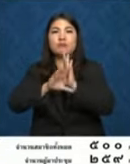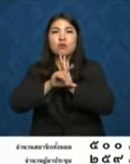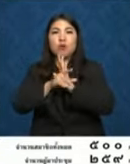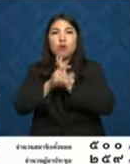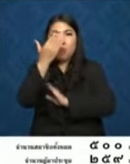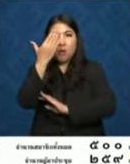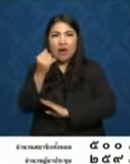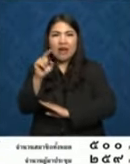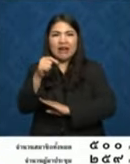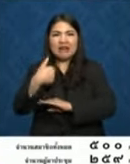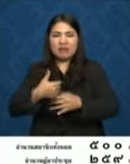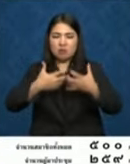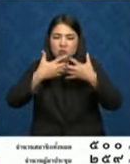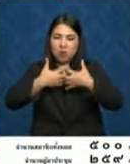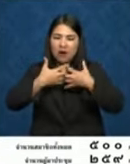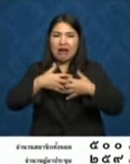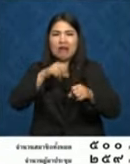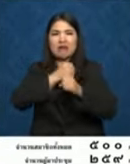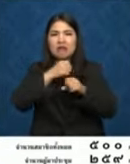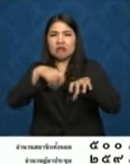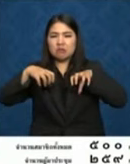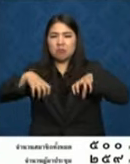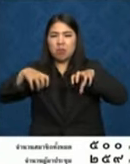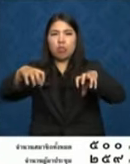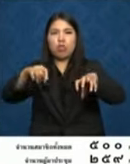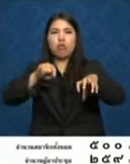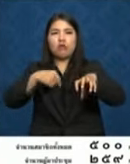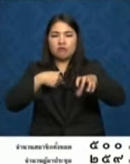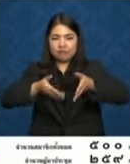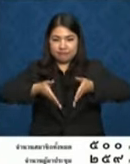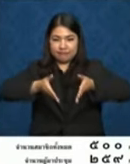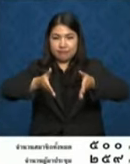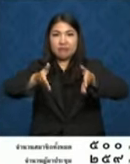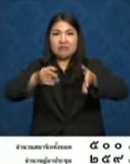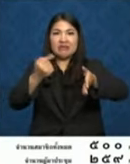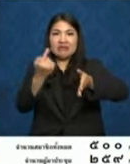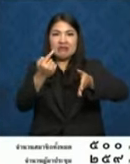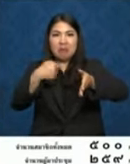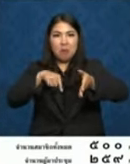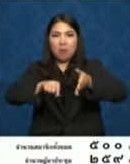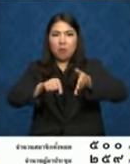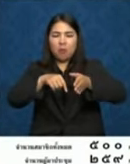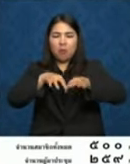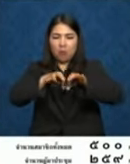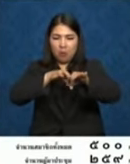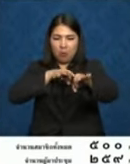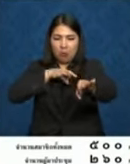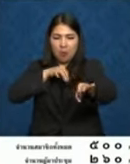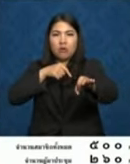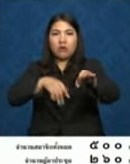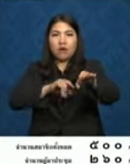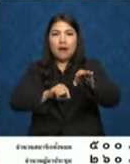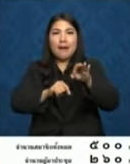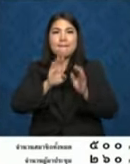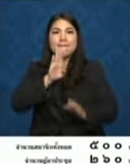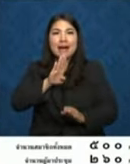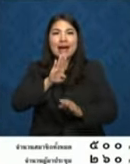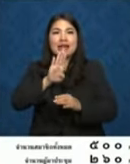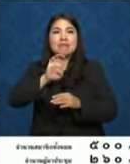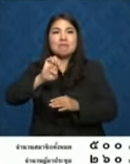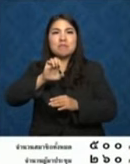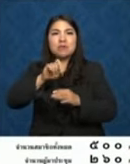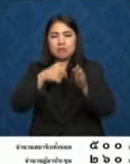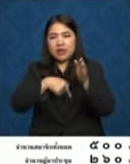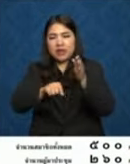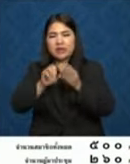เภอพนัสนิคมนั้นมีเส้นทางเพียงเส้นเดียวเป็นสายหลักและสายกลางมีรถวิ่งจากอำเภอบ้านบึงจากอำเภอกอจันไปฉะเชิงเทรา